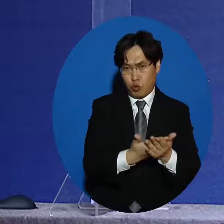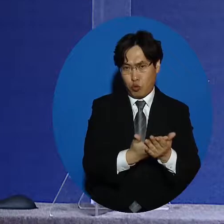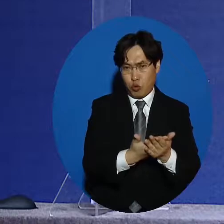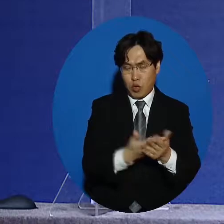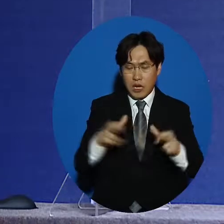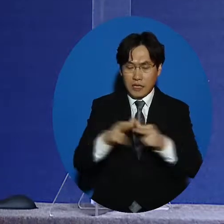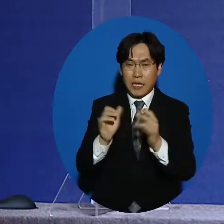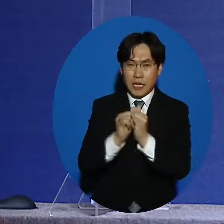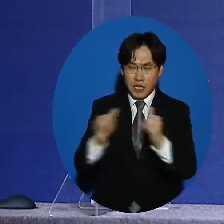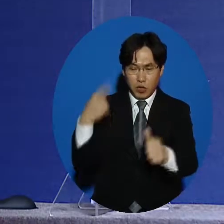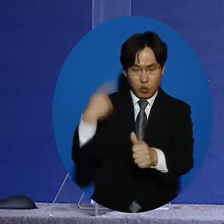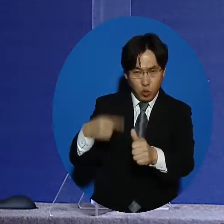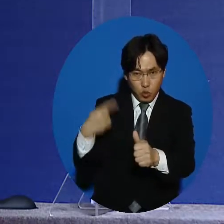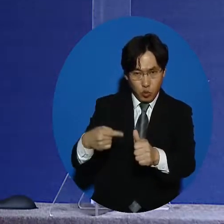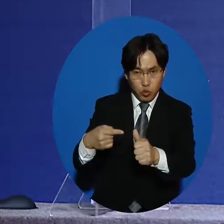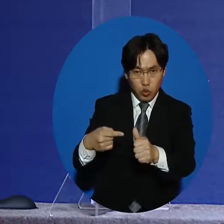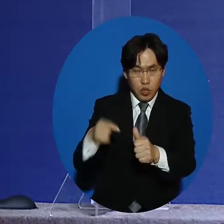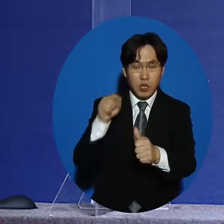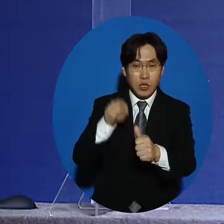장애인에게 교육이야말로